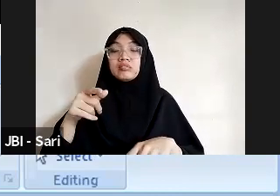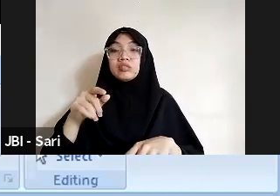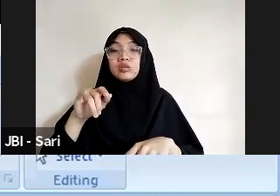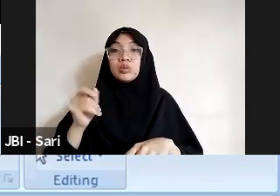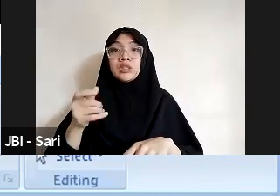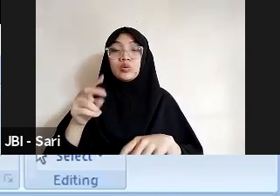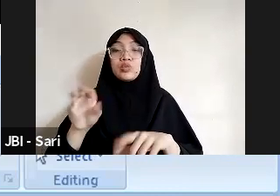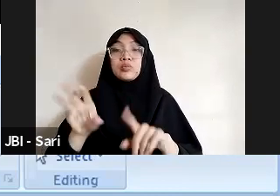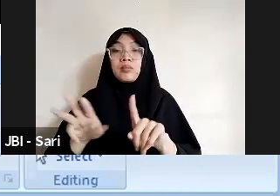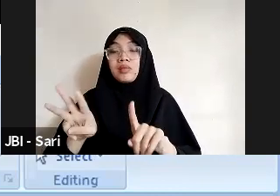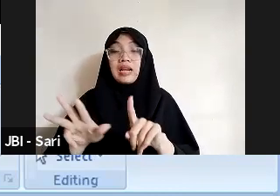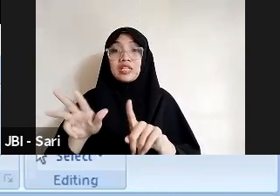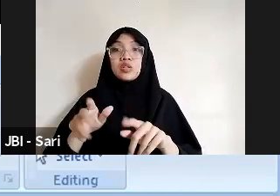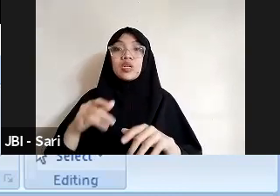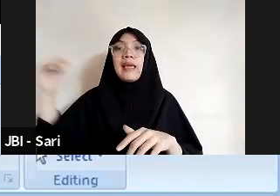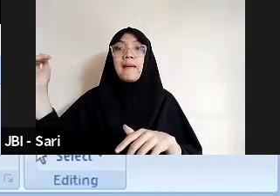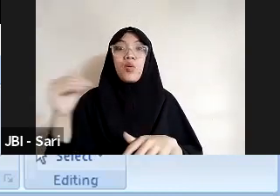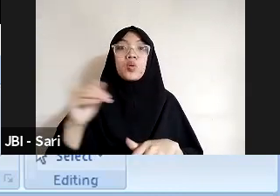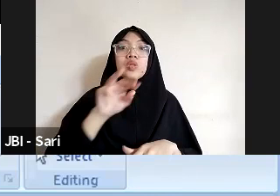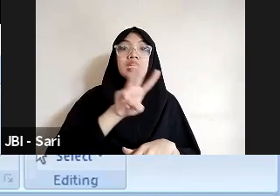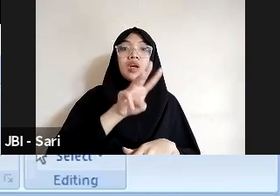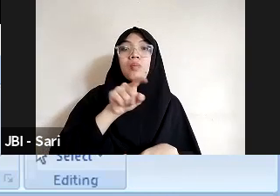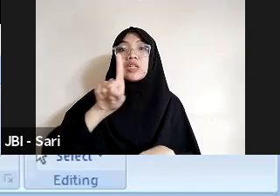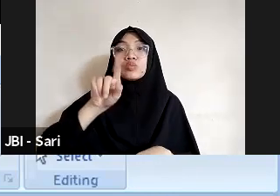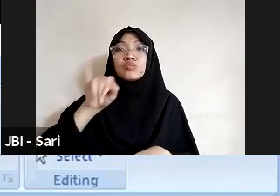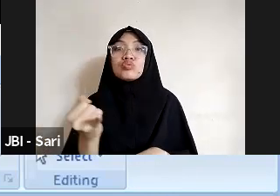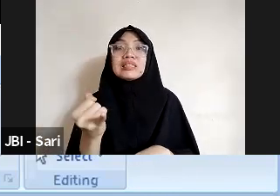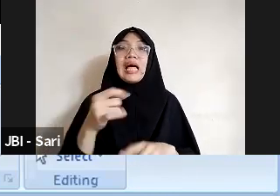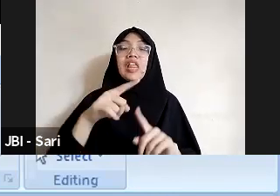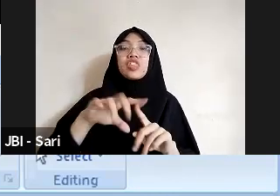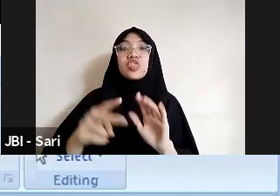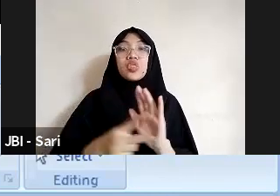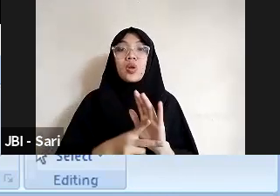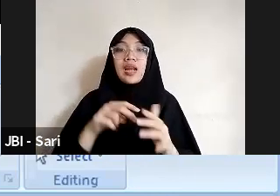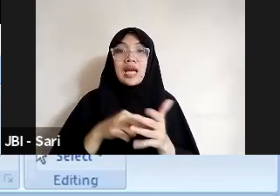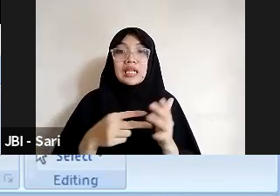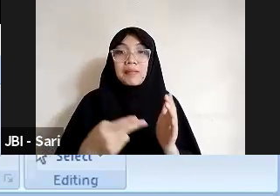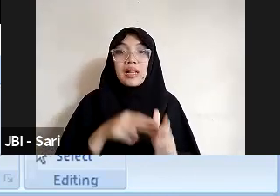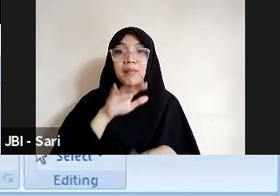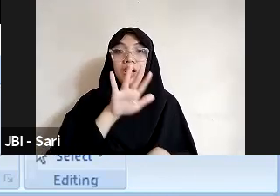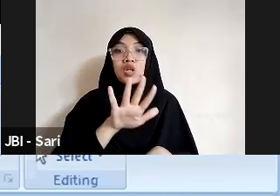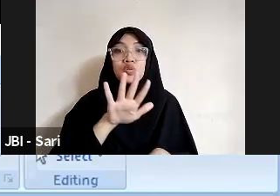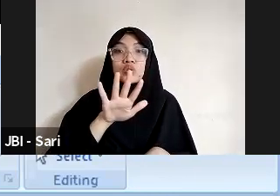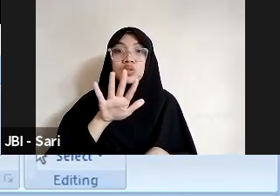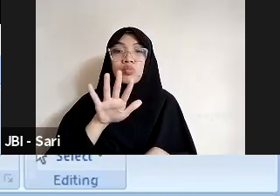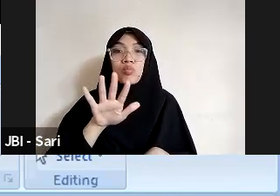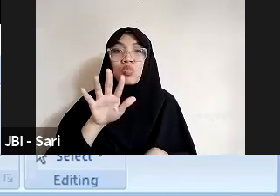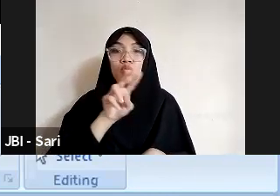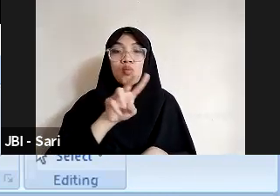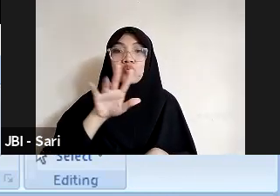ton. Impornya, artinya nilai untuk impor sendiri adalah 522,89 juta. Ini dari